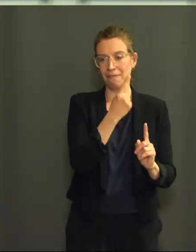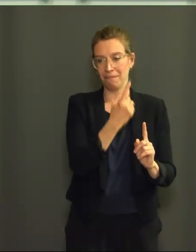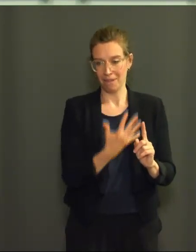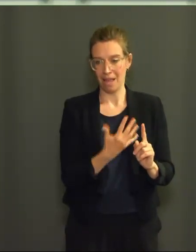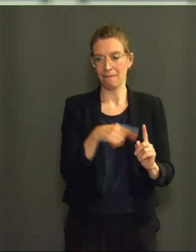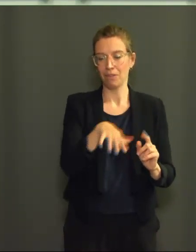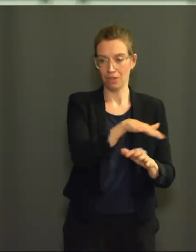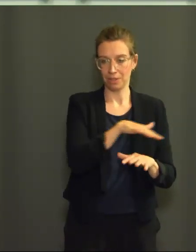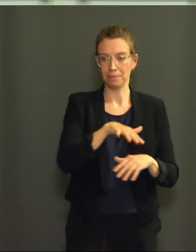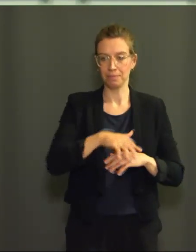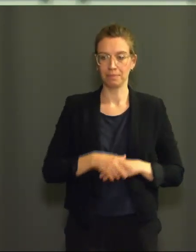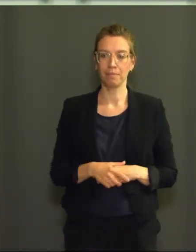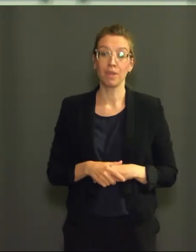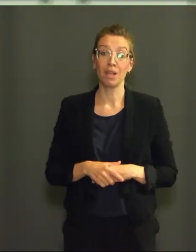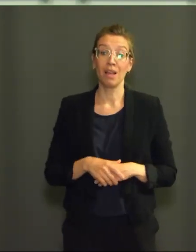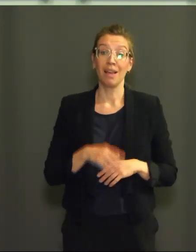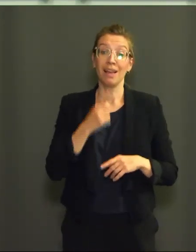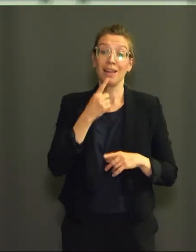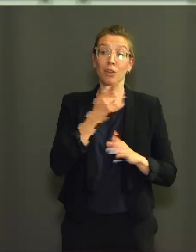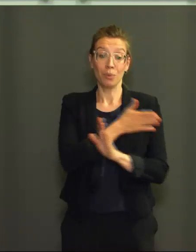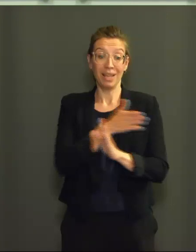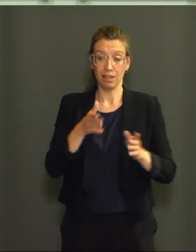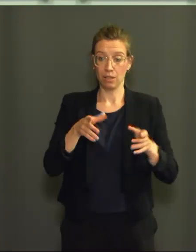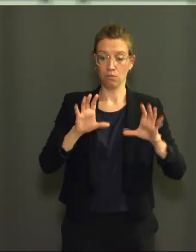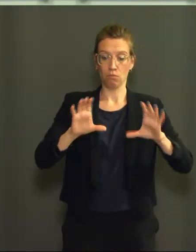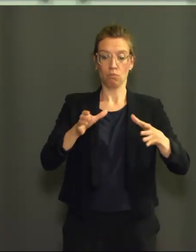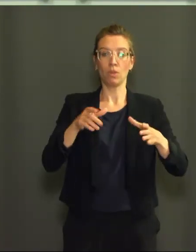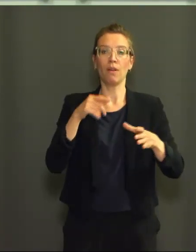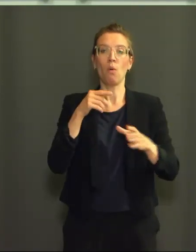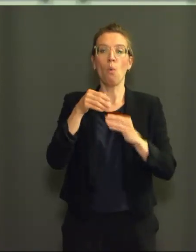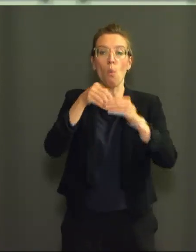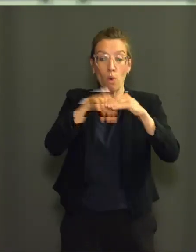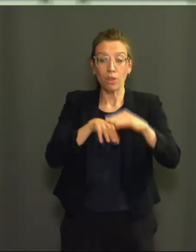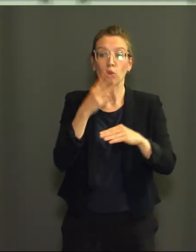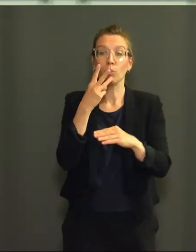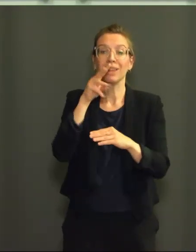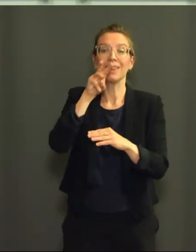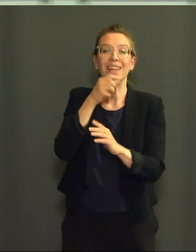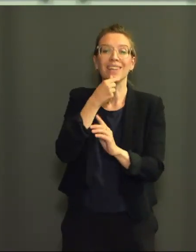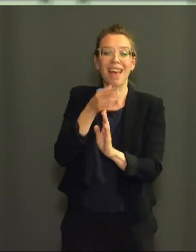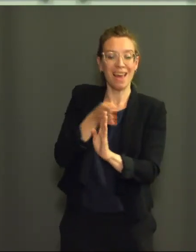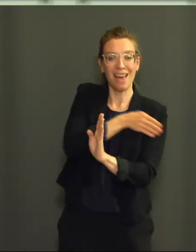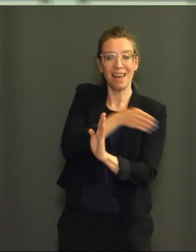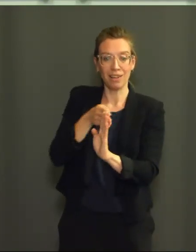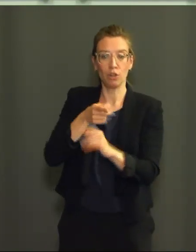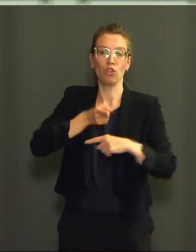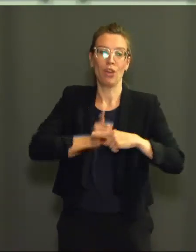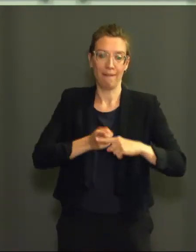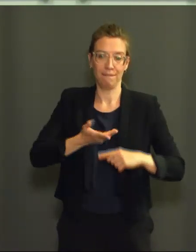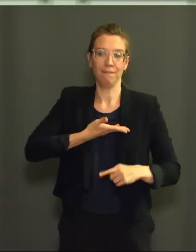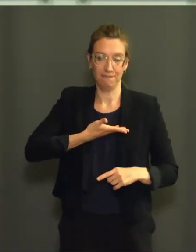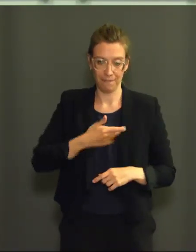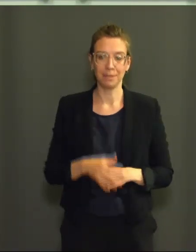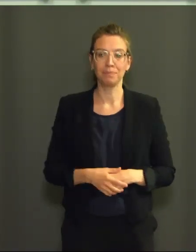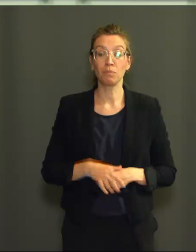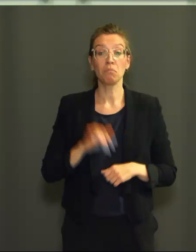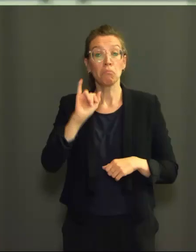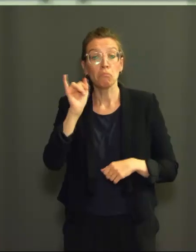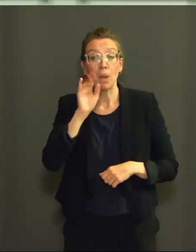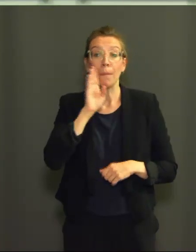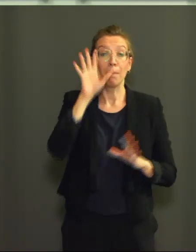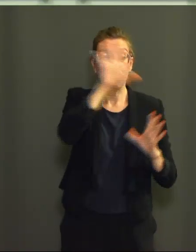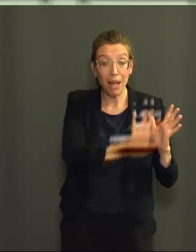De besmettingen dalen in alle gewesten en alle provincies, variërende van min